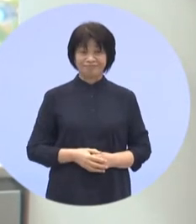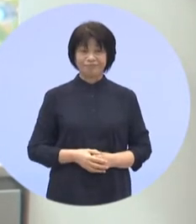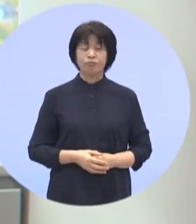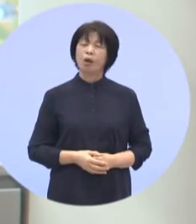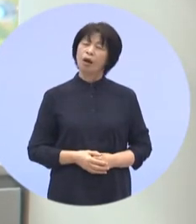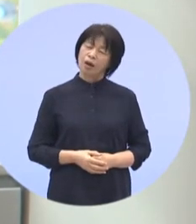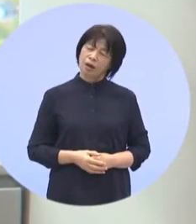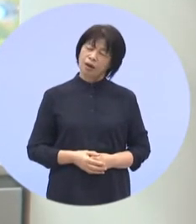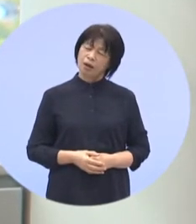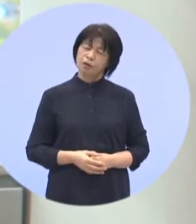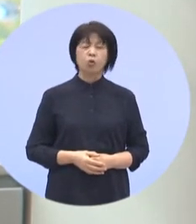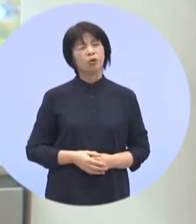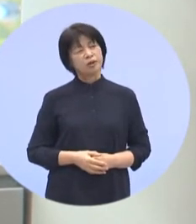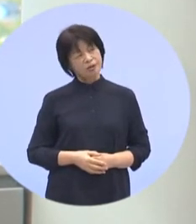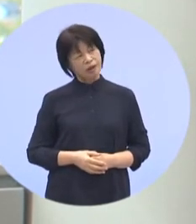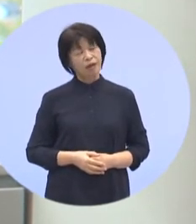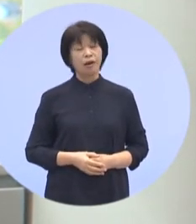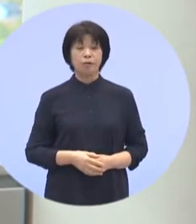あんまり